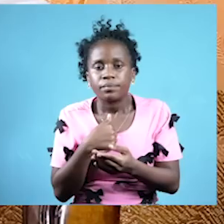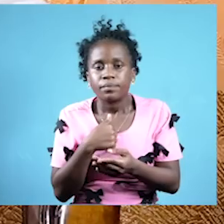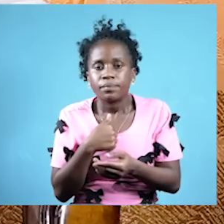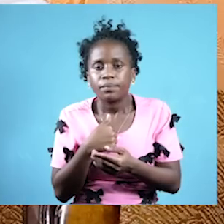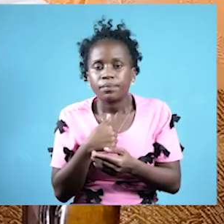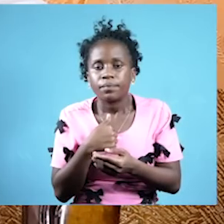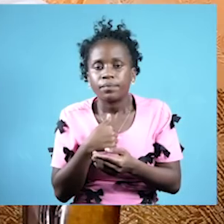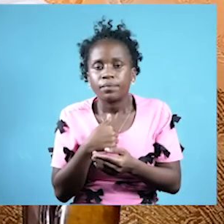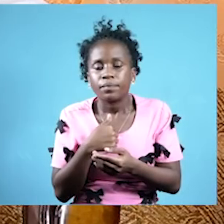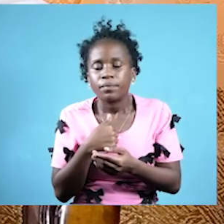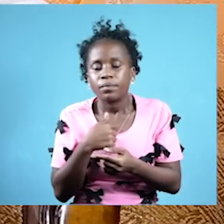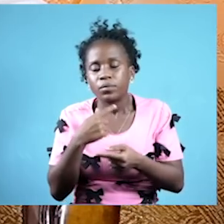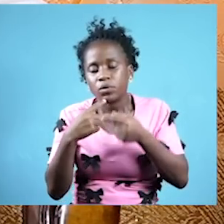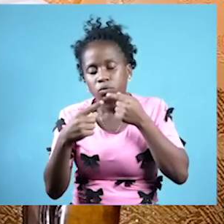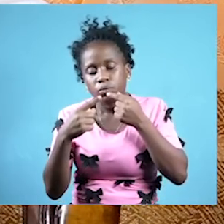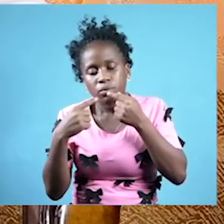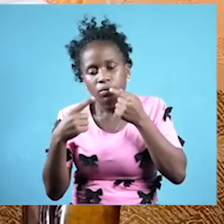na tuna matumaini pengine